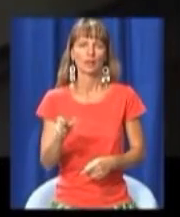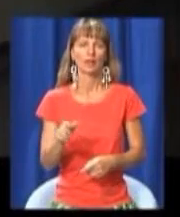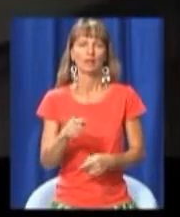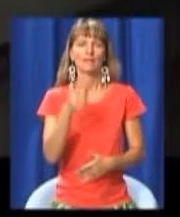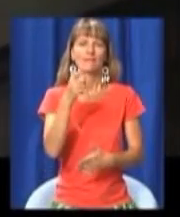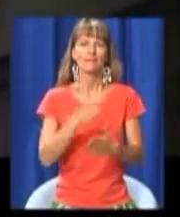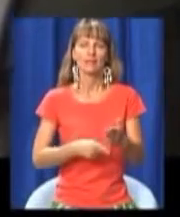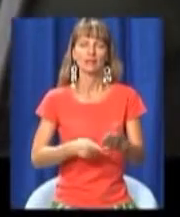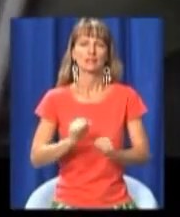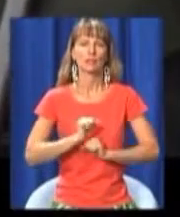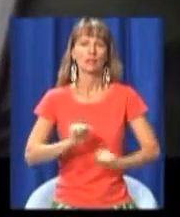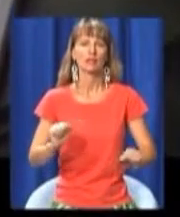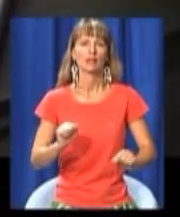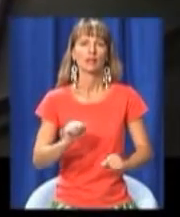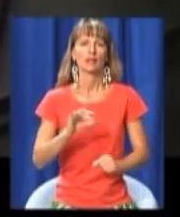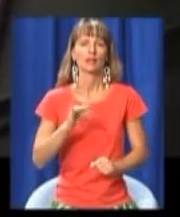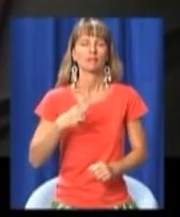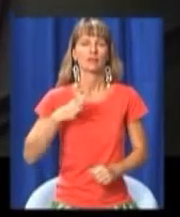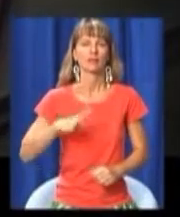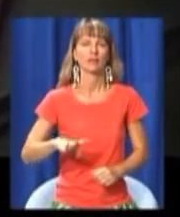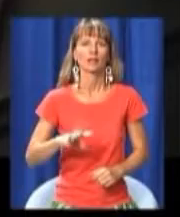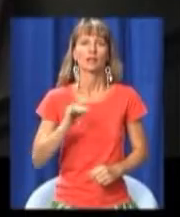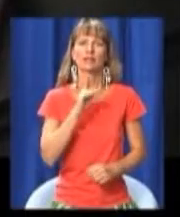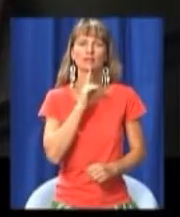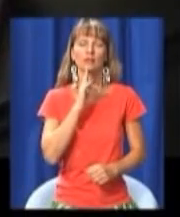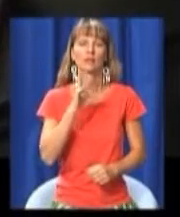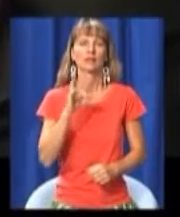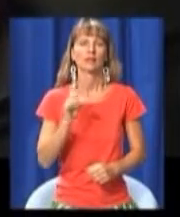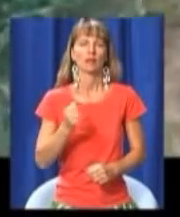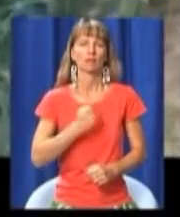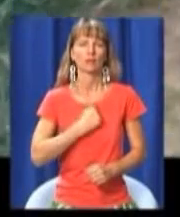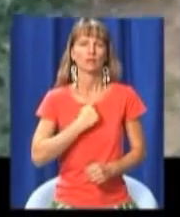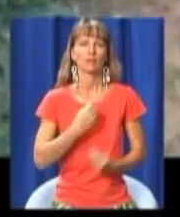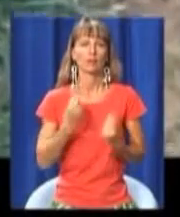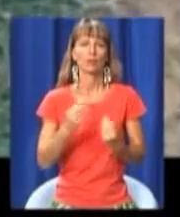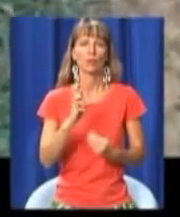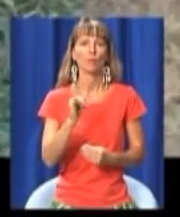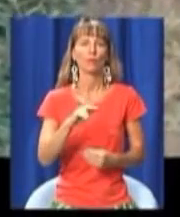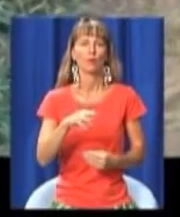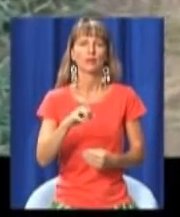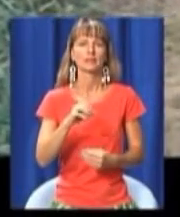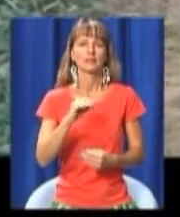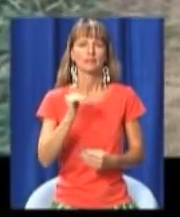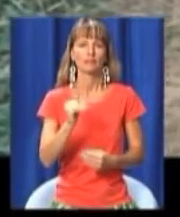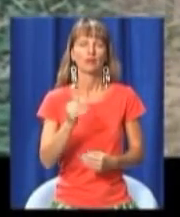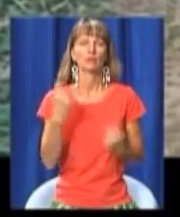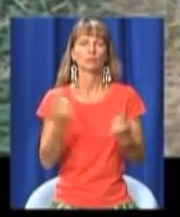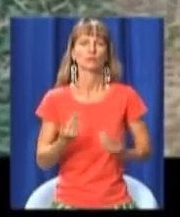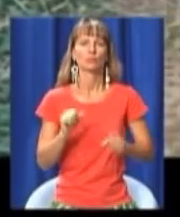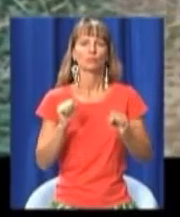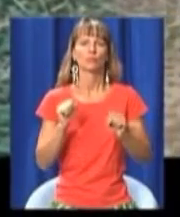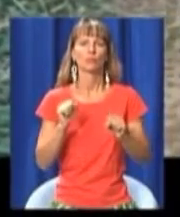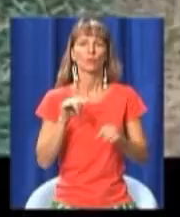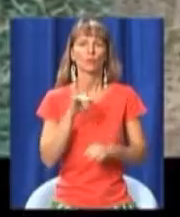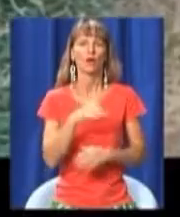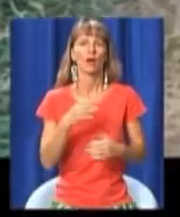вірністю, сміливістю і витривалістю. І незважаючи на бійцівські якості, бульмастифи в звичайному житті мають дуже